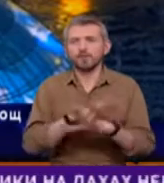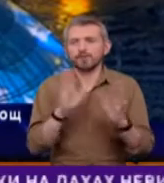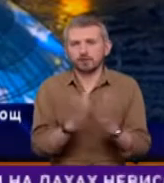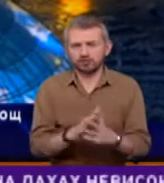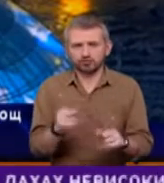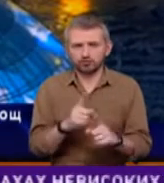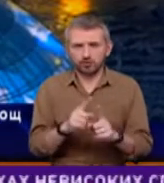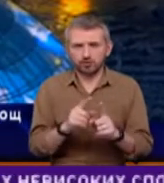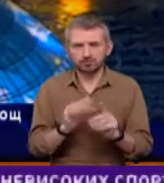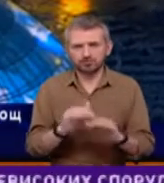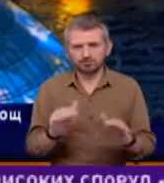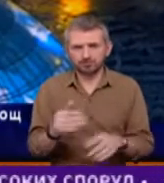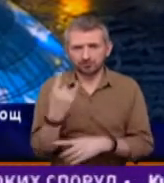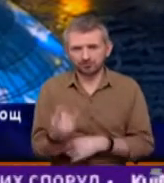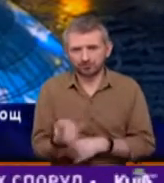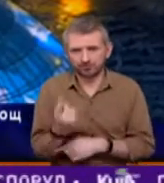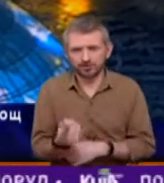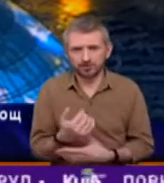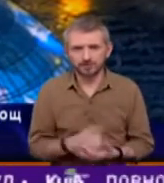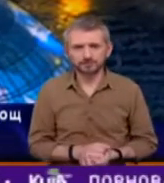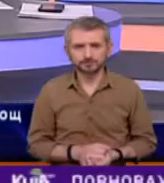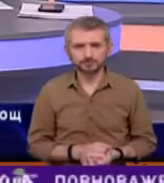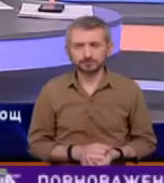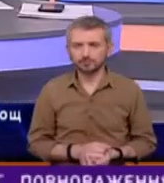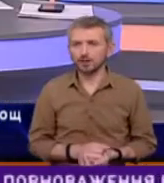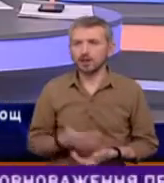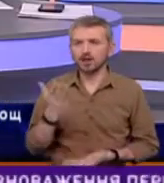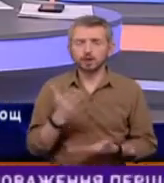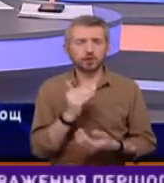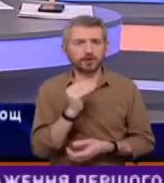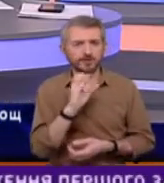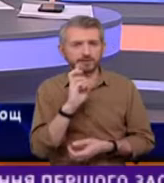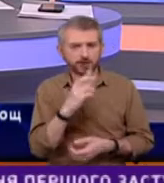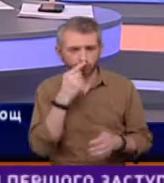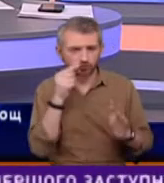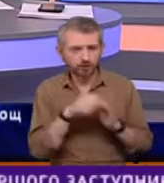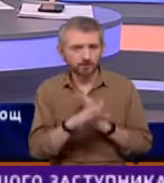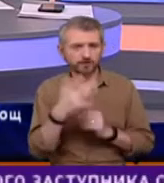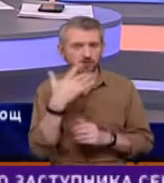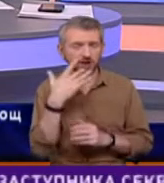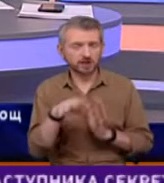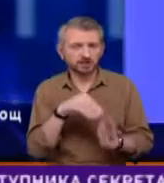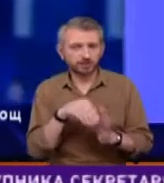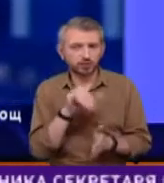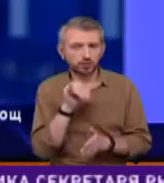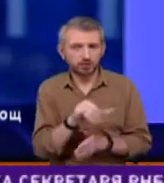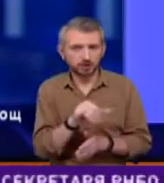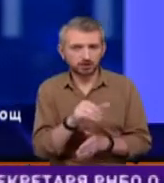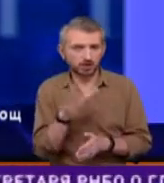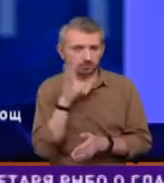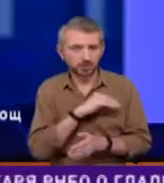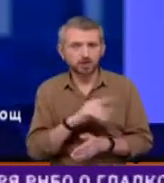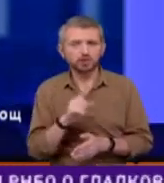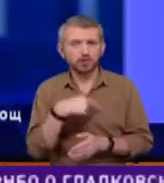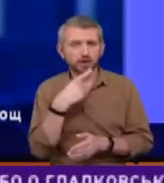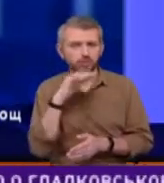це дитяча прогулка. Щенячі лєпіна. Ну, якщо ФСБ втручалося в американські вибори і в них там вийшло. Ні, я говорю про те,